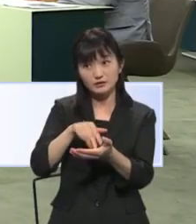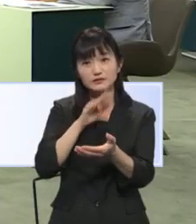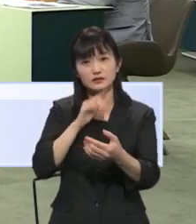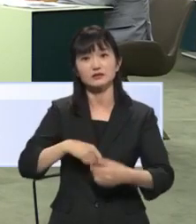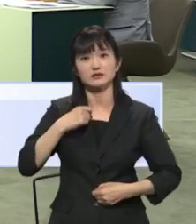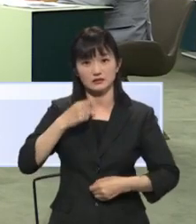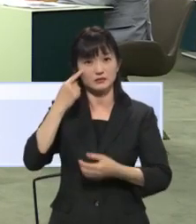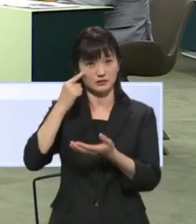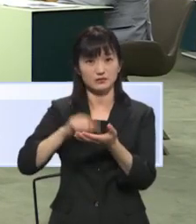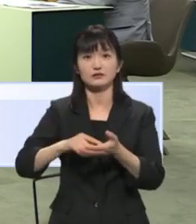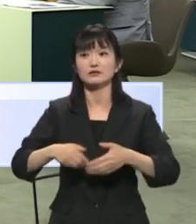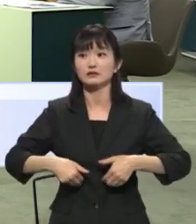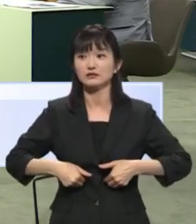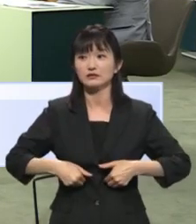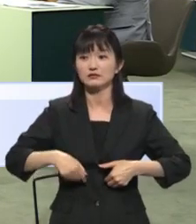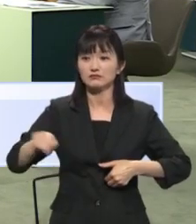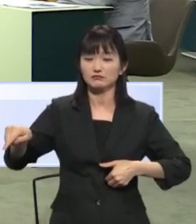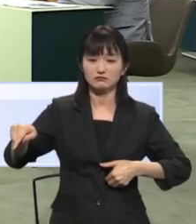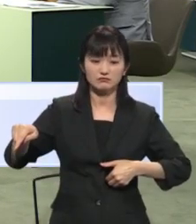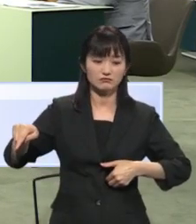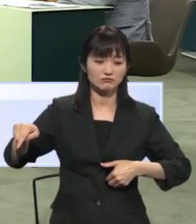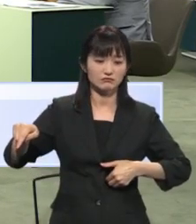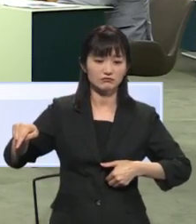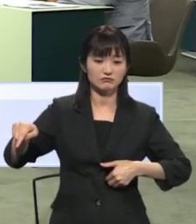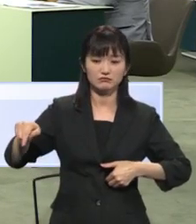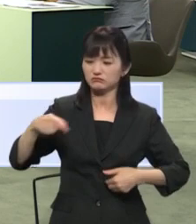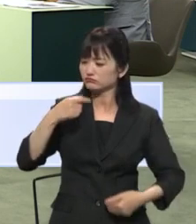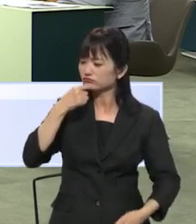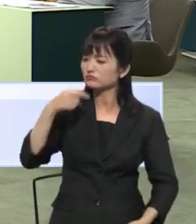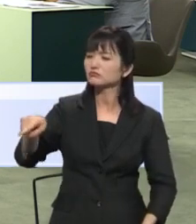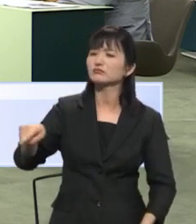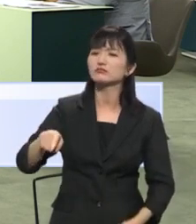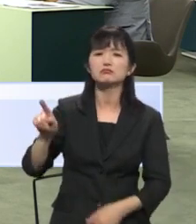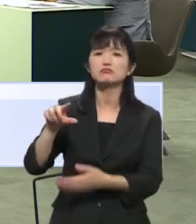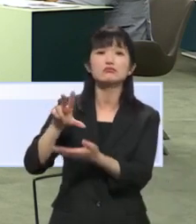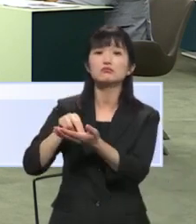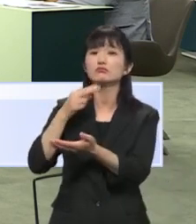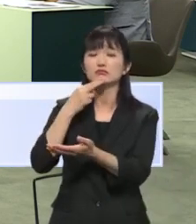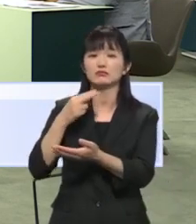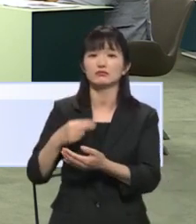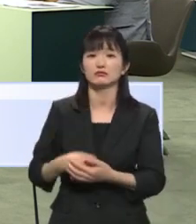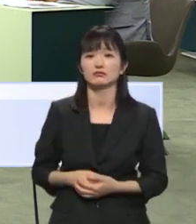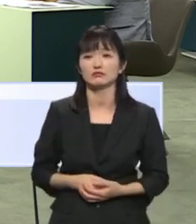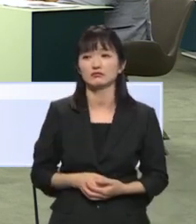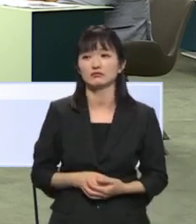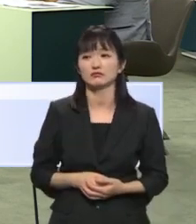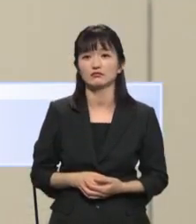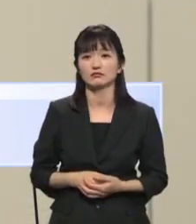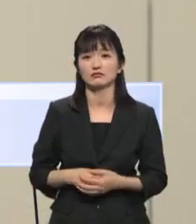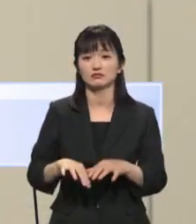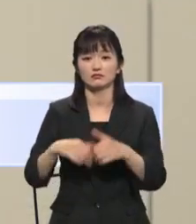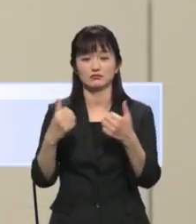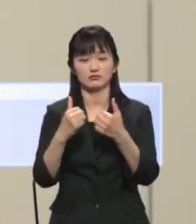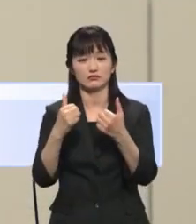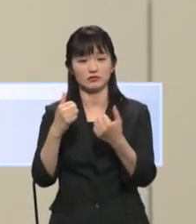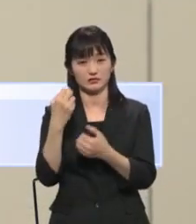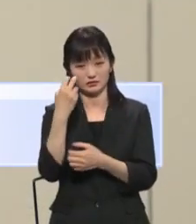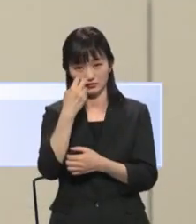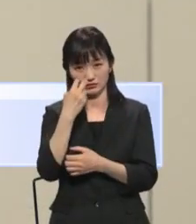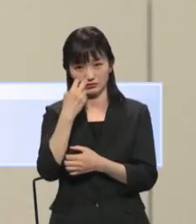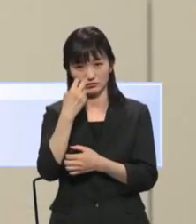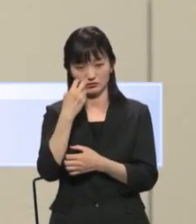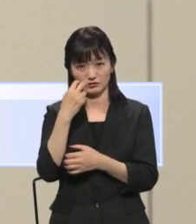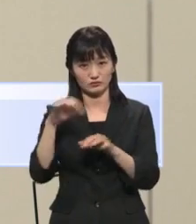생각이 듭니다 그런데 그조차도 받지 않겠다고 하는게 문제죠 아무 문제가 없다고 얘기하면서도 국정에 응하지 않는 것도 문제라고